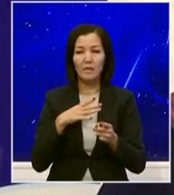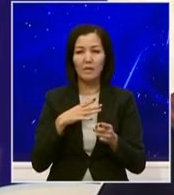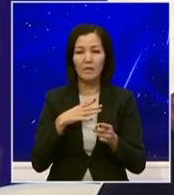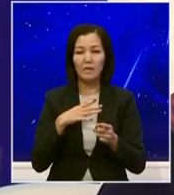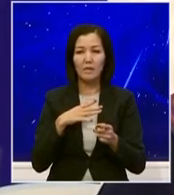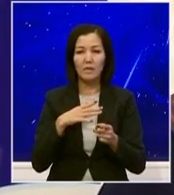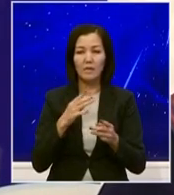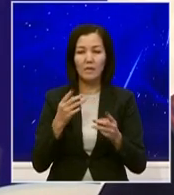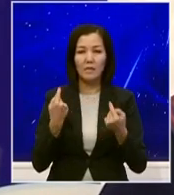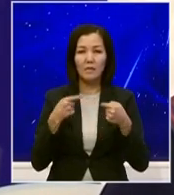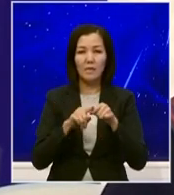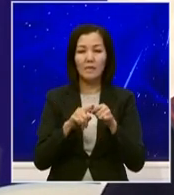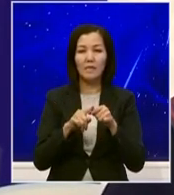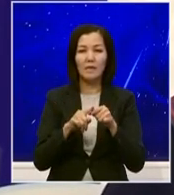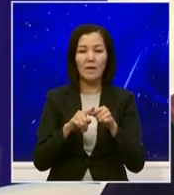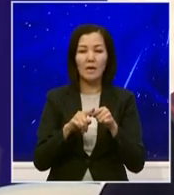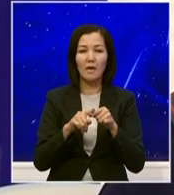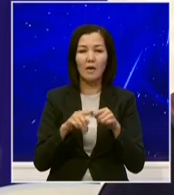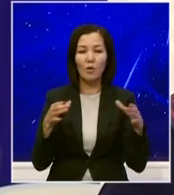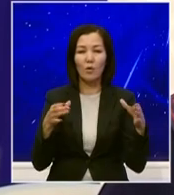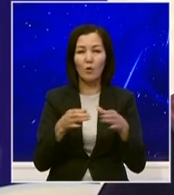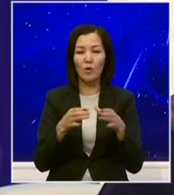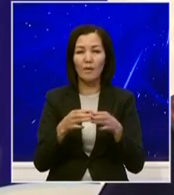арнайы техника және жеке құрам